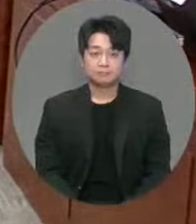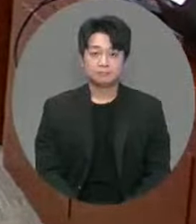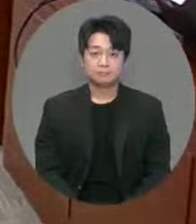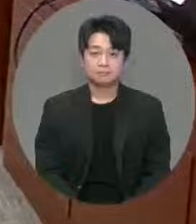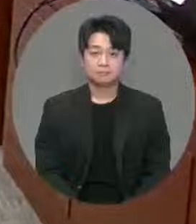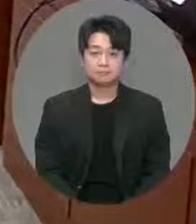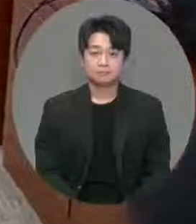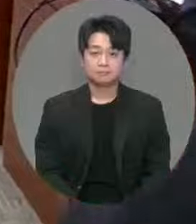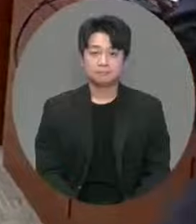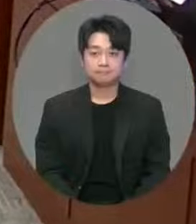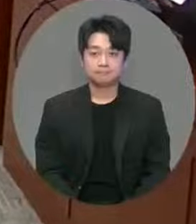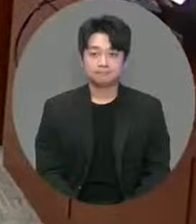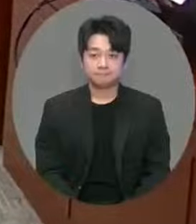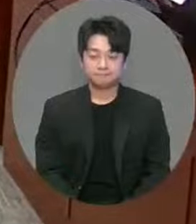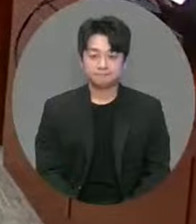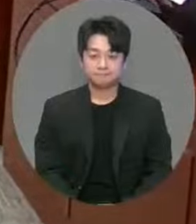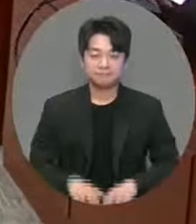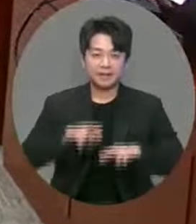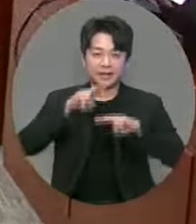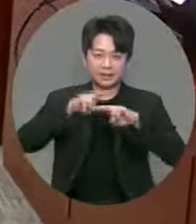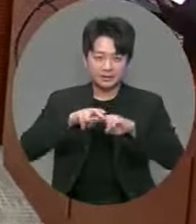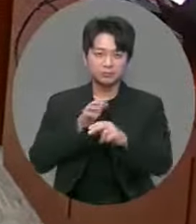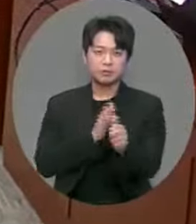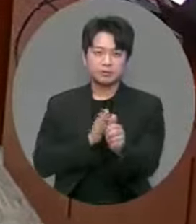자, 앉으세요.